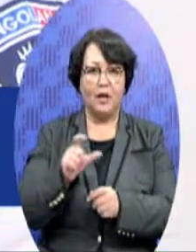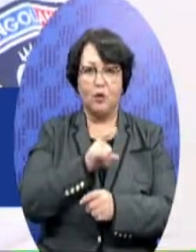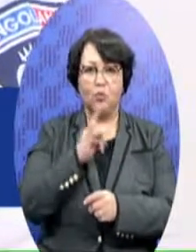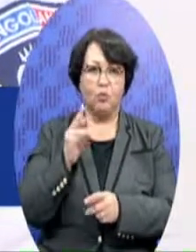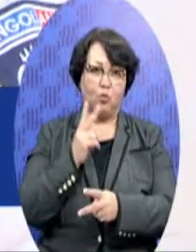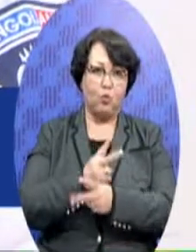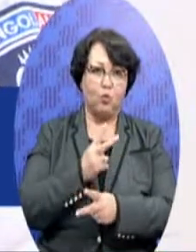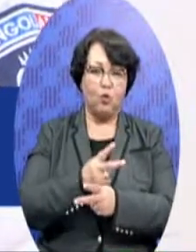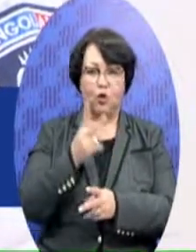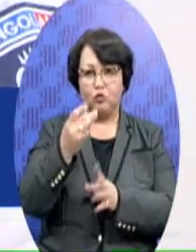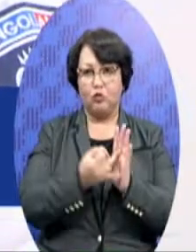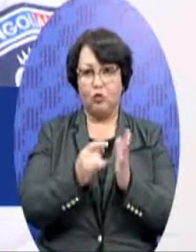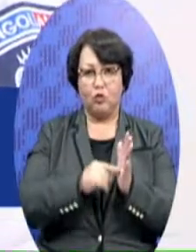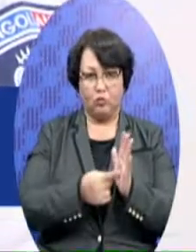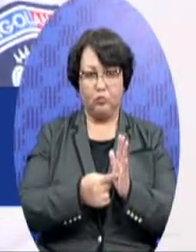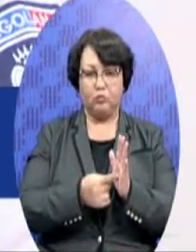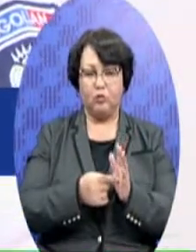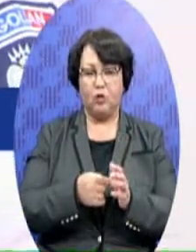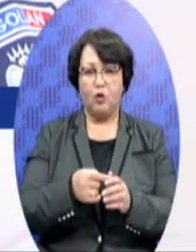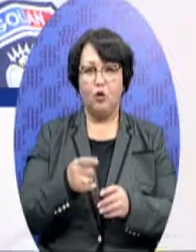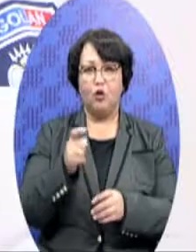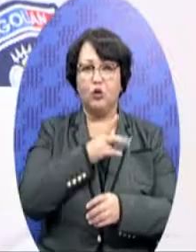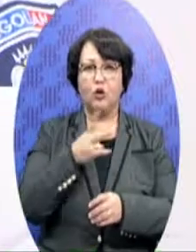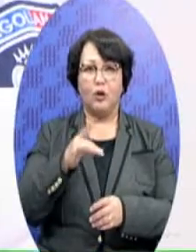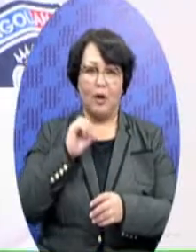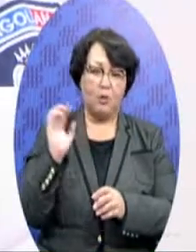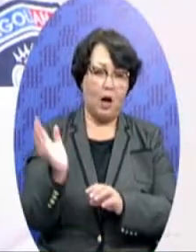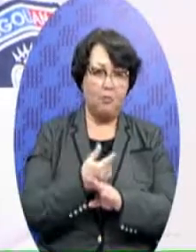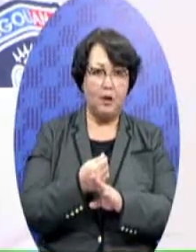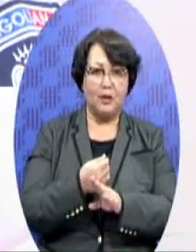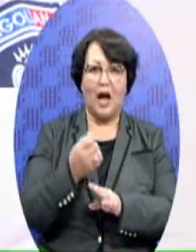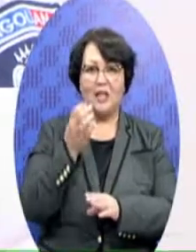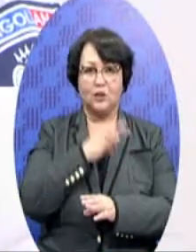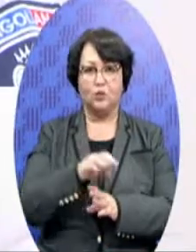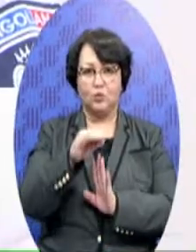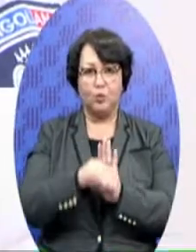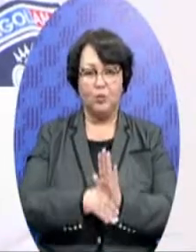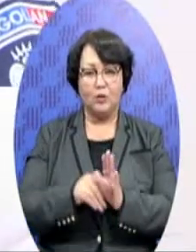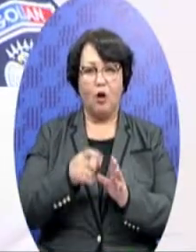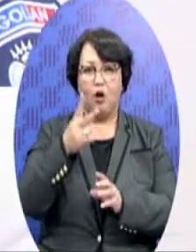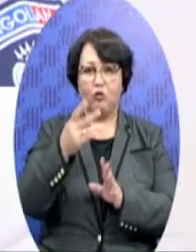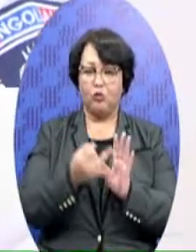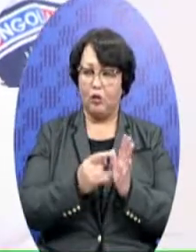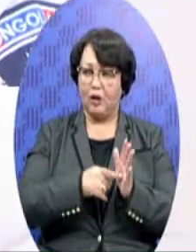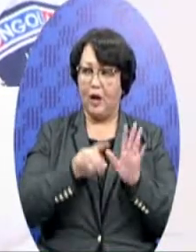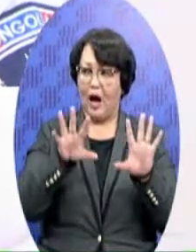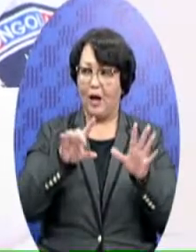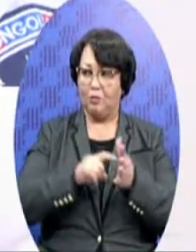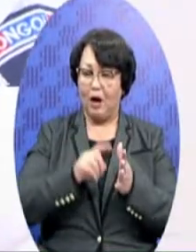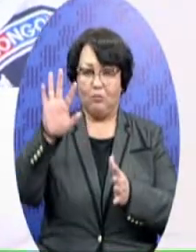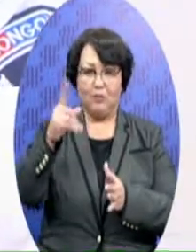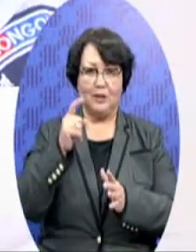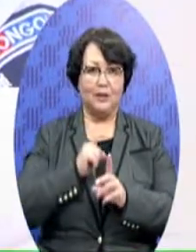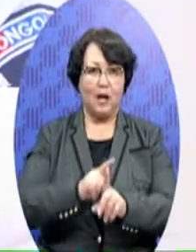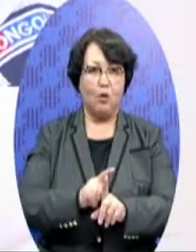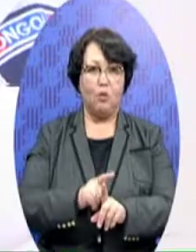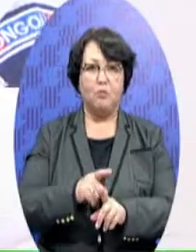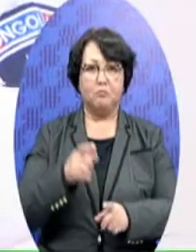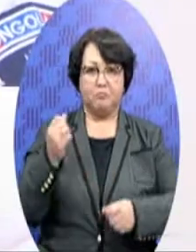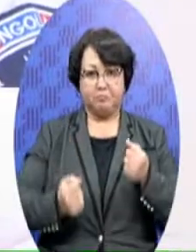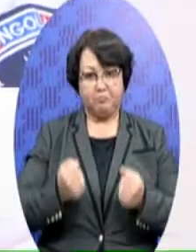бүлэг хөдөлгөөний аюулгүй байдал тээврийн ашигтны журмын эсрэг гэмтрэг буюу 27-гийн 10 дахь заалт, 11 дахь заалтаар болохоор одоо тээвэр